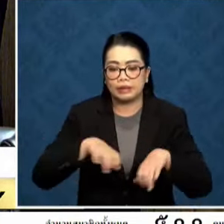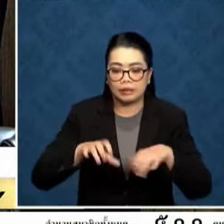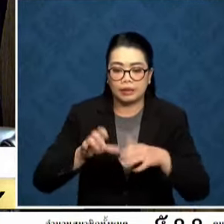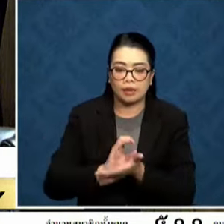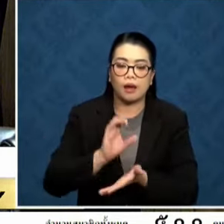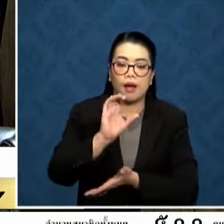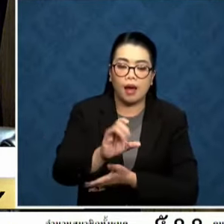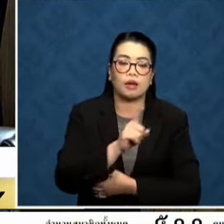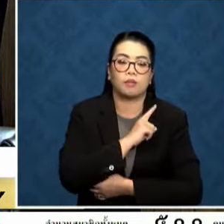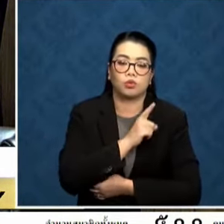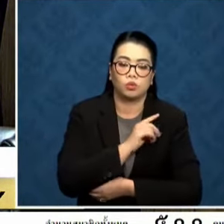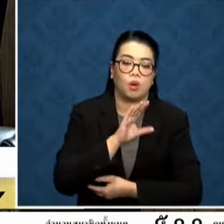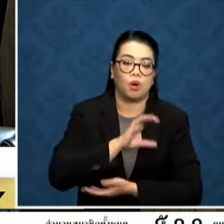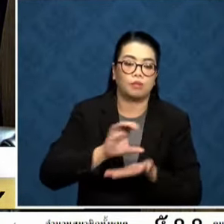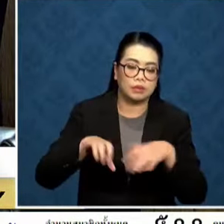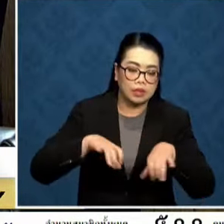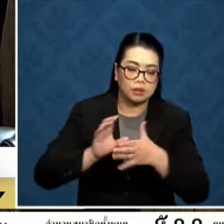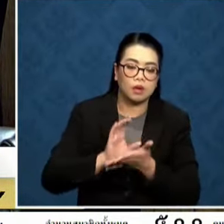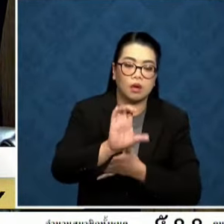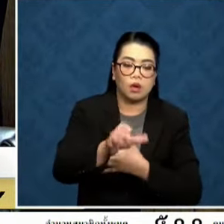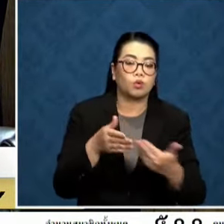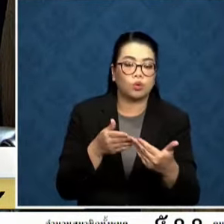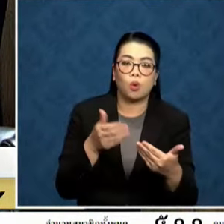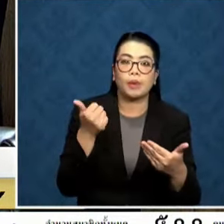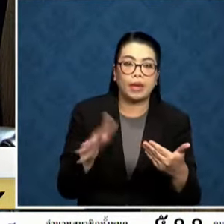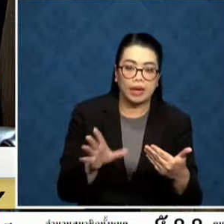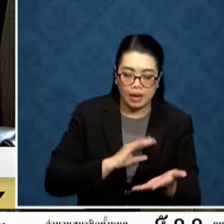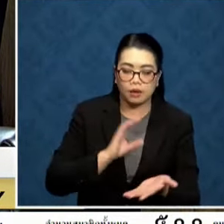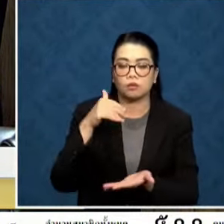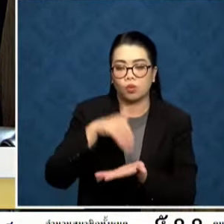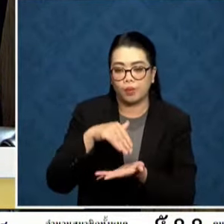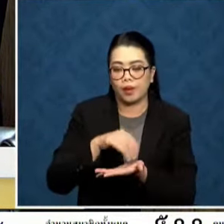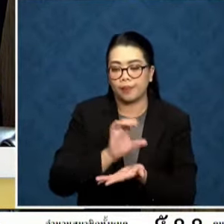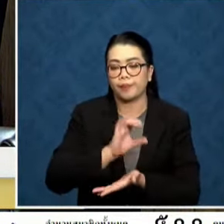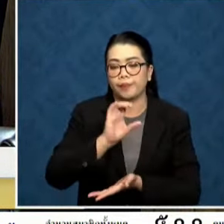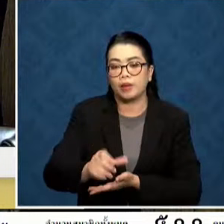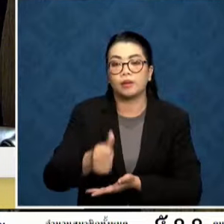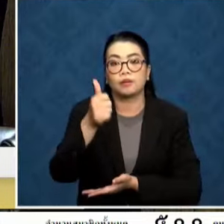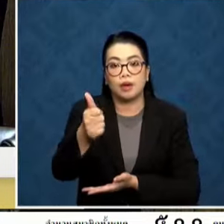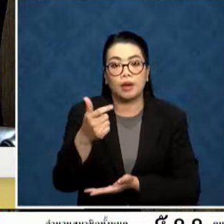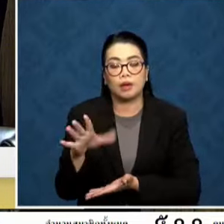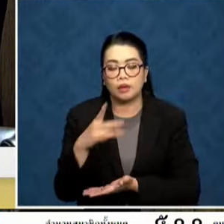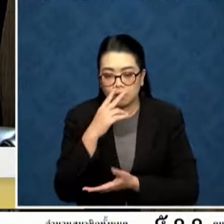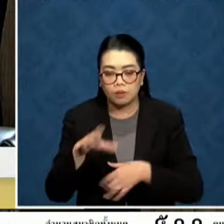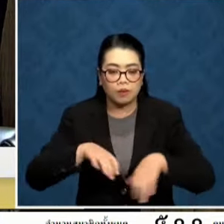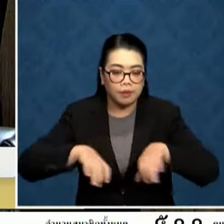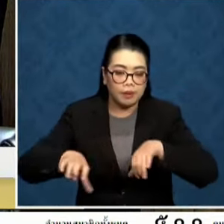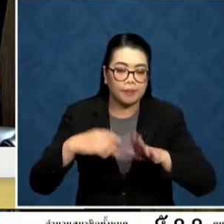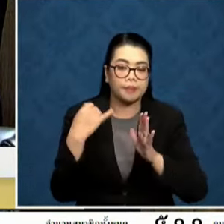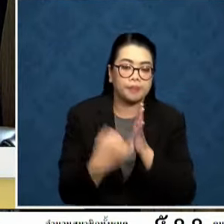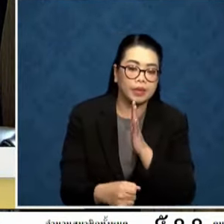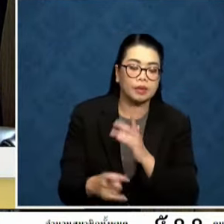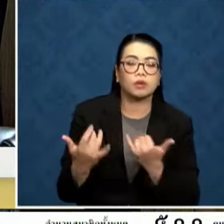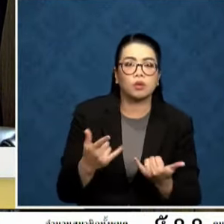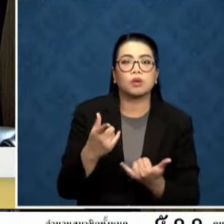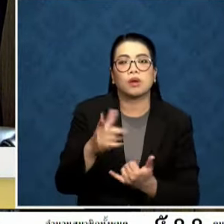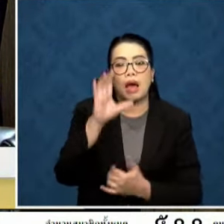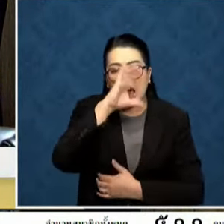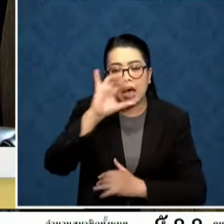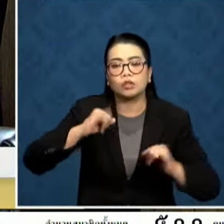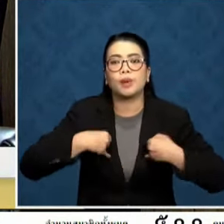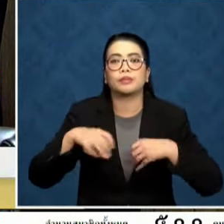หน่วยงานที่รับผิดชอบโดยตรงได้นะคะอันนี้เนี่ยเอ่อมันแค่เป็นความผิดพลาดของการบริหารจัดการที่ป่านี้แล้วคุณยังหา